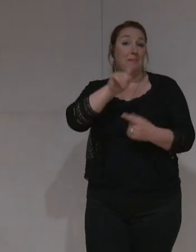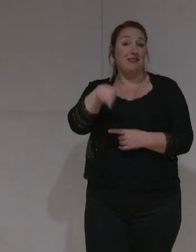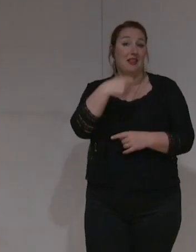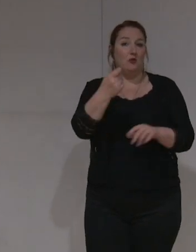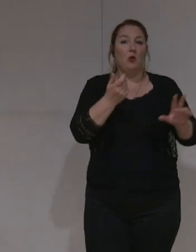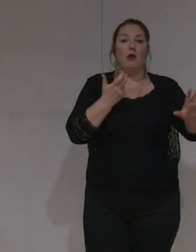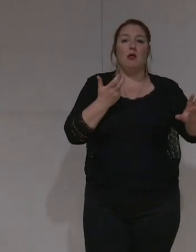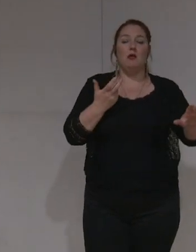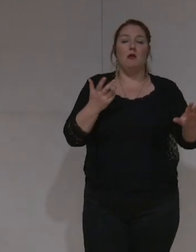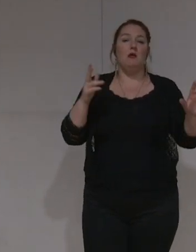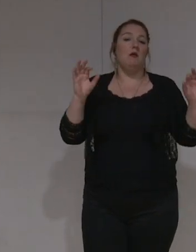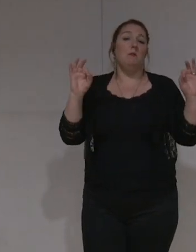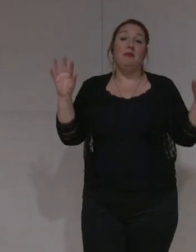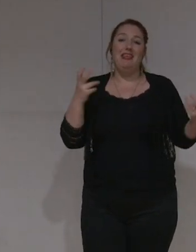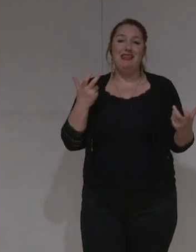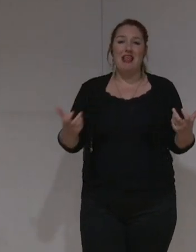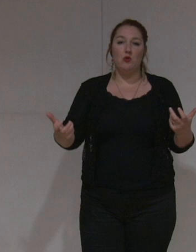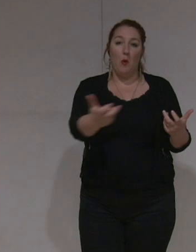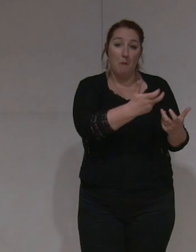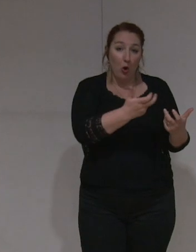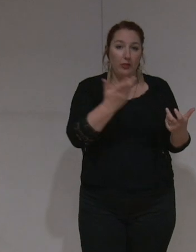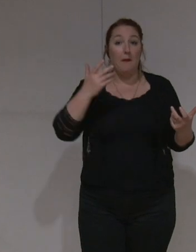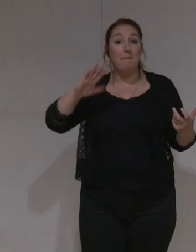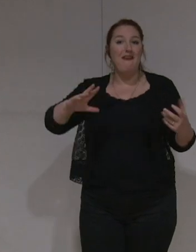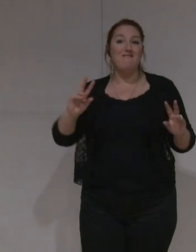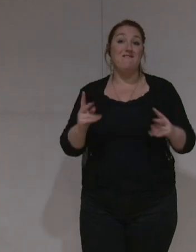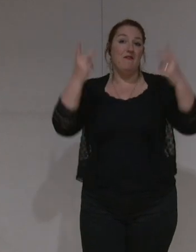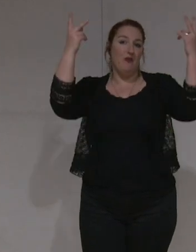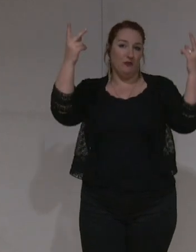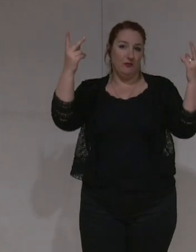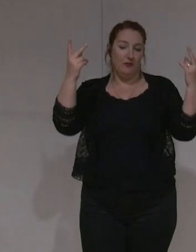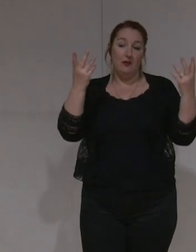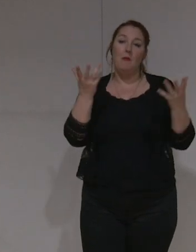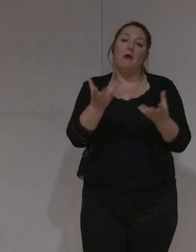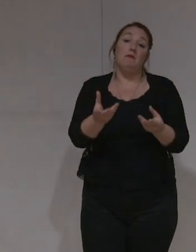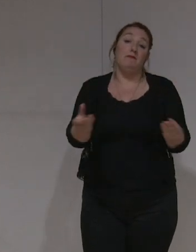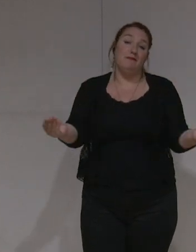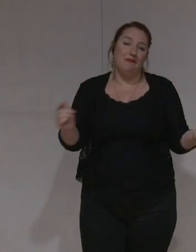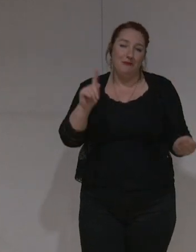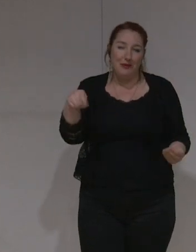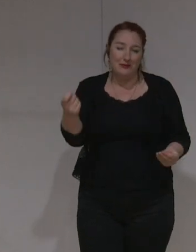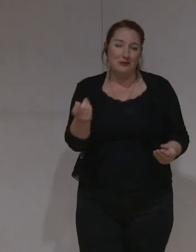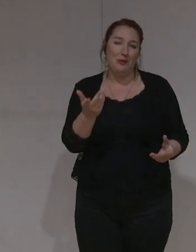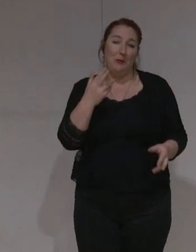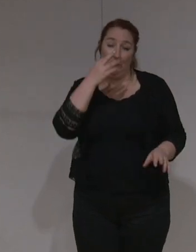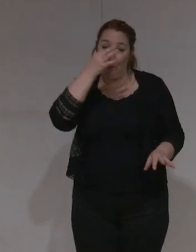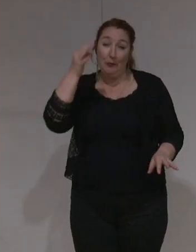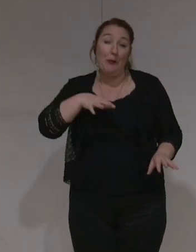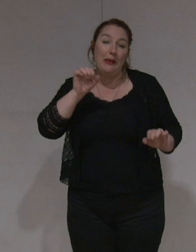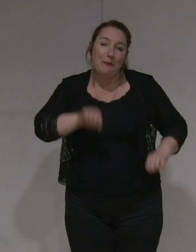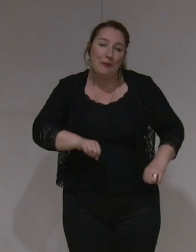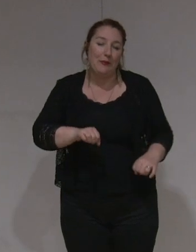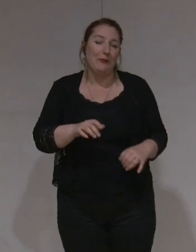morte mais évidemment c'est une nature morte vivante en même temps une nature morte périssable évidemment qui s'incrit dans le temps et le